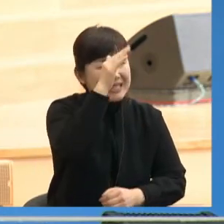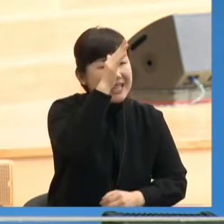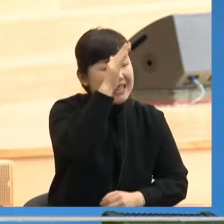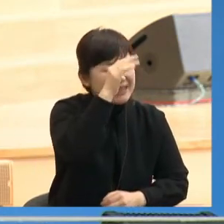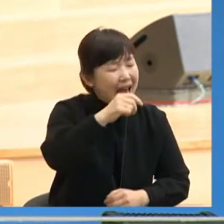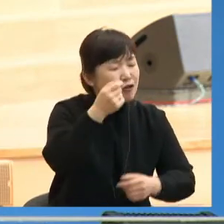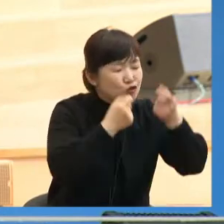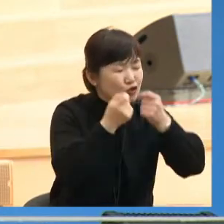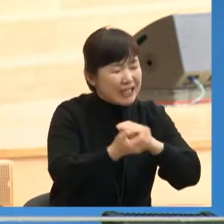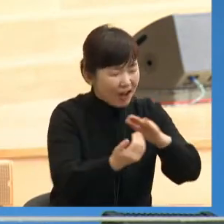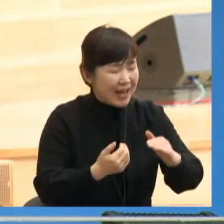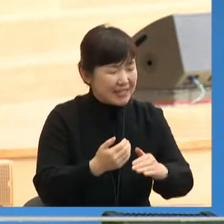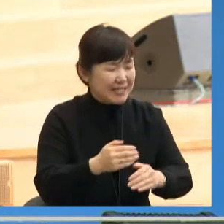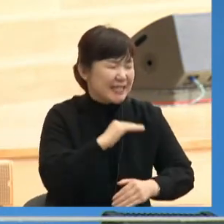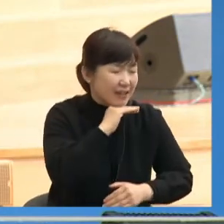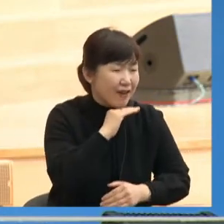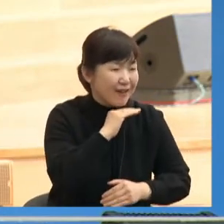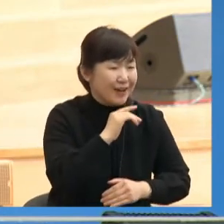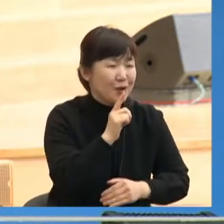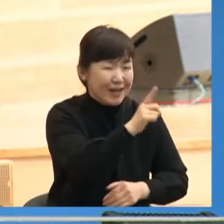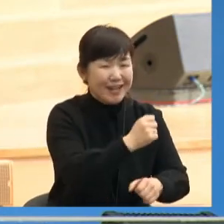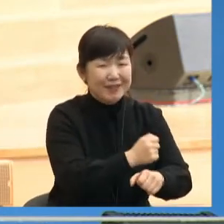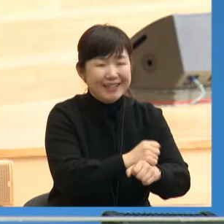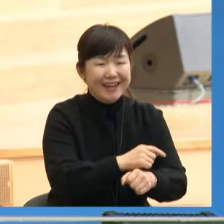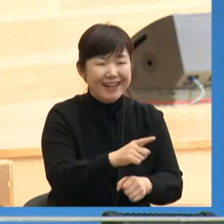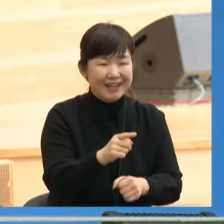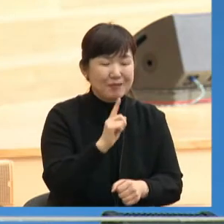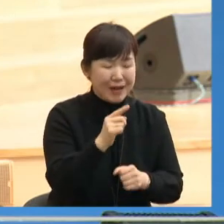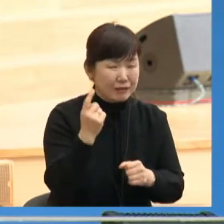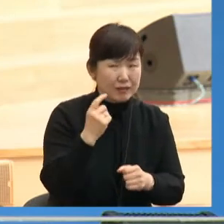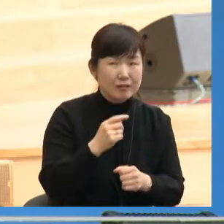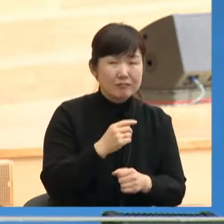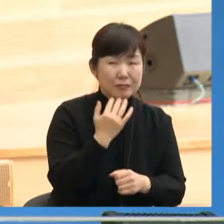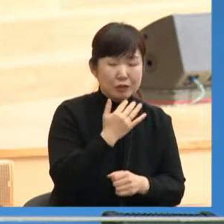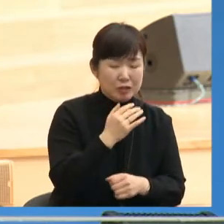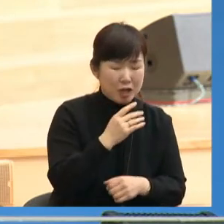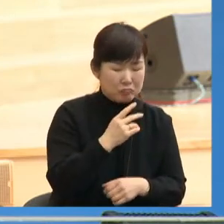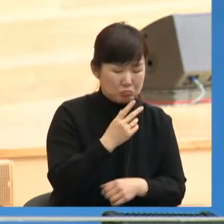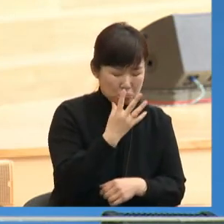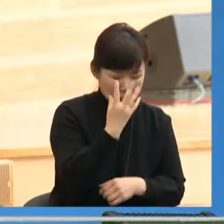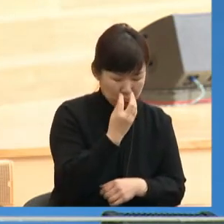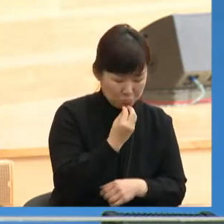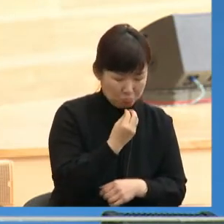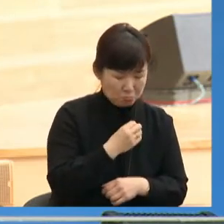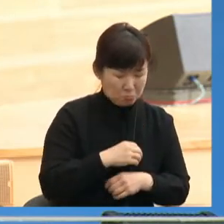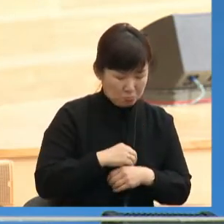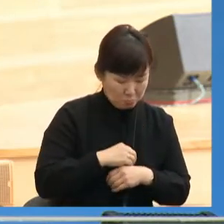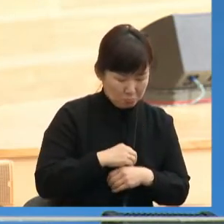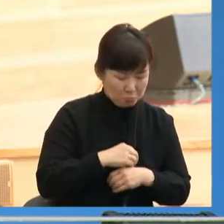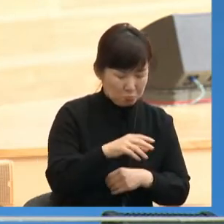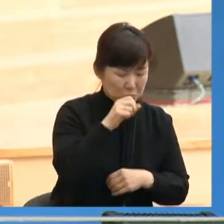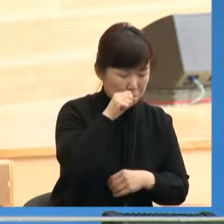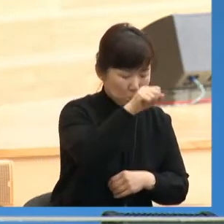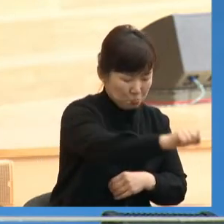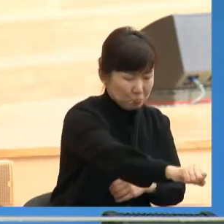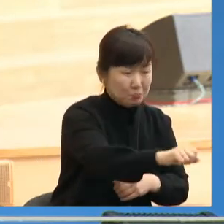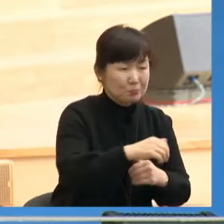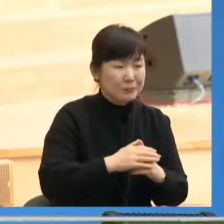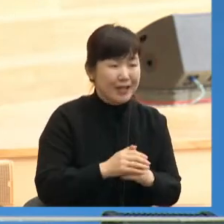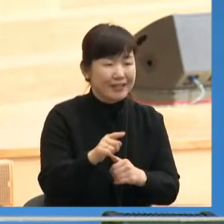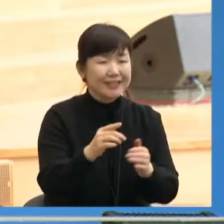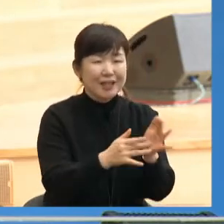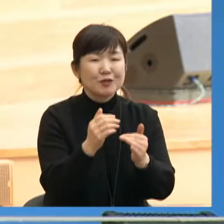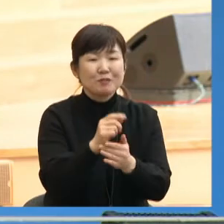못하셨군요. 그 말을 들은 베드로가 갑자기 표정이 시무룩해지는 거예요. 그리고 고기를 내려놓습니다. 그때 예수님께서